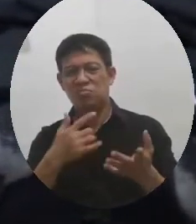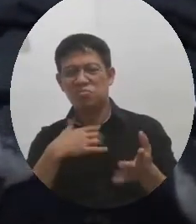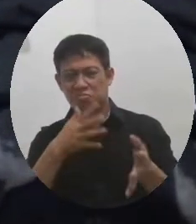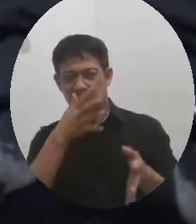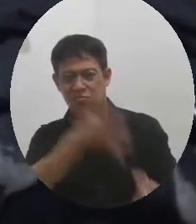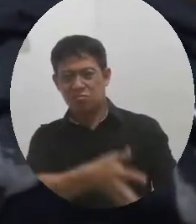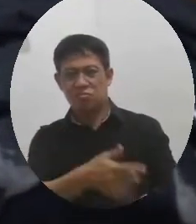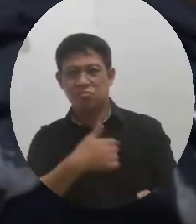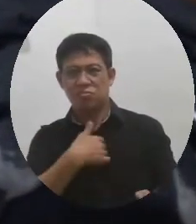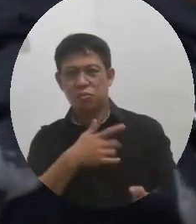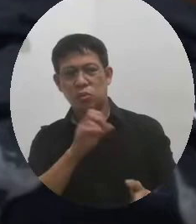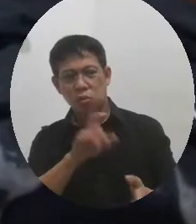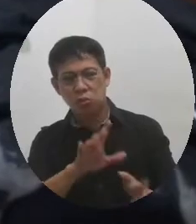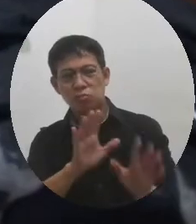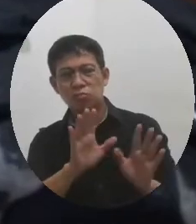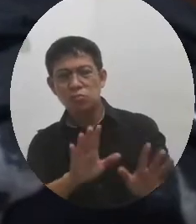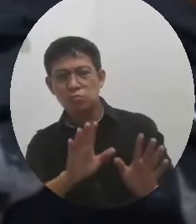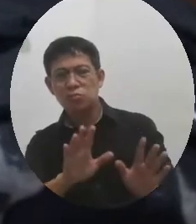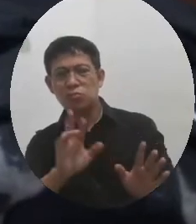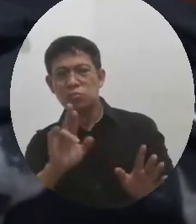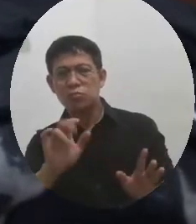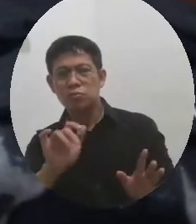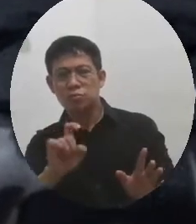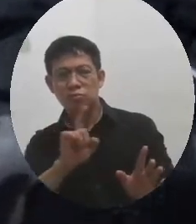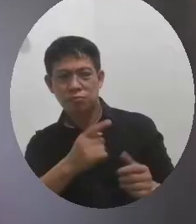Mauntog ka dyan.